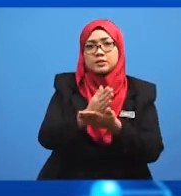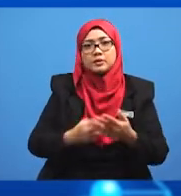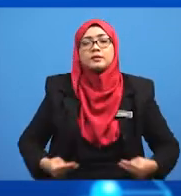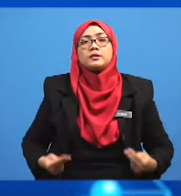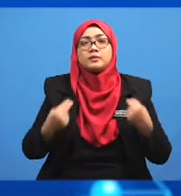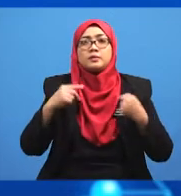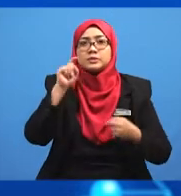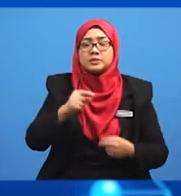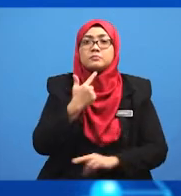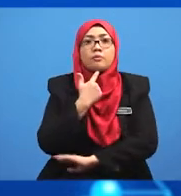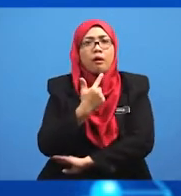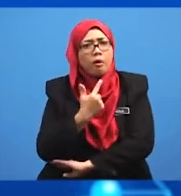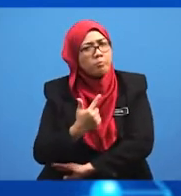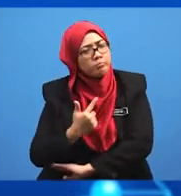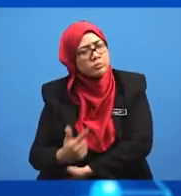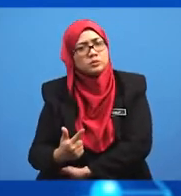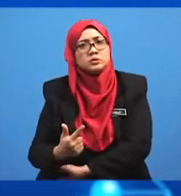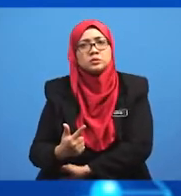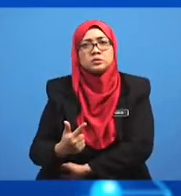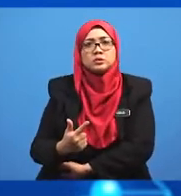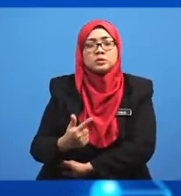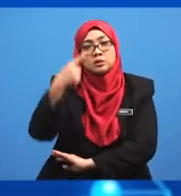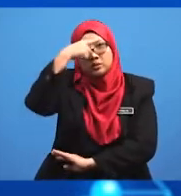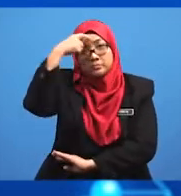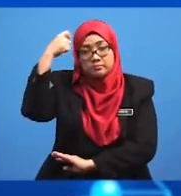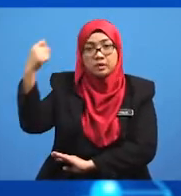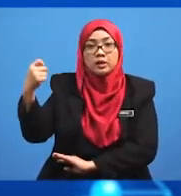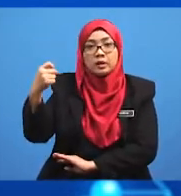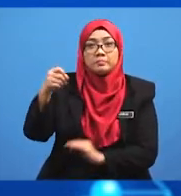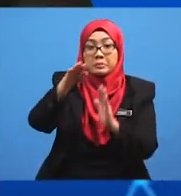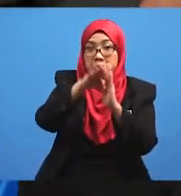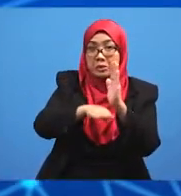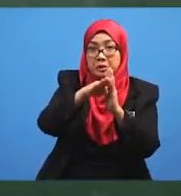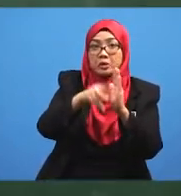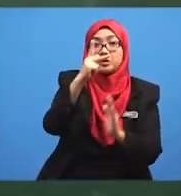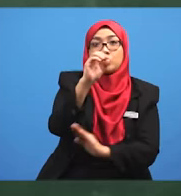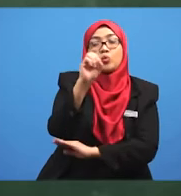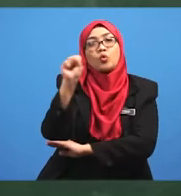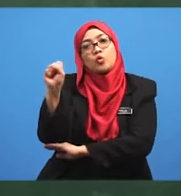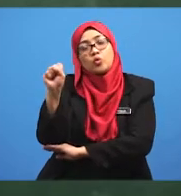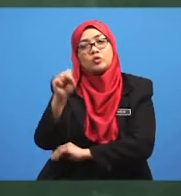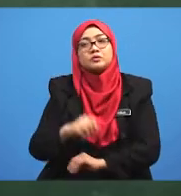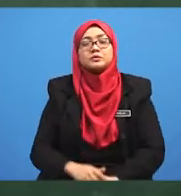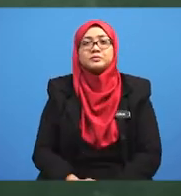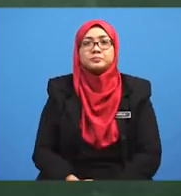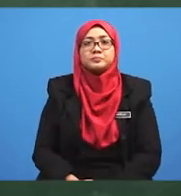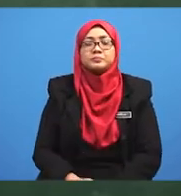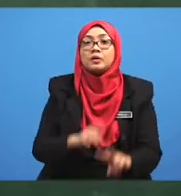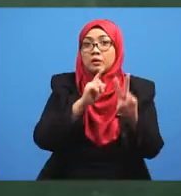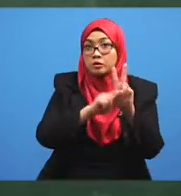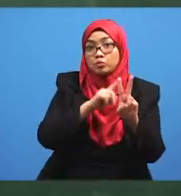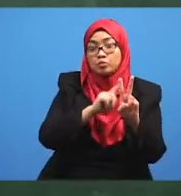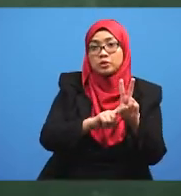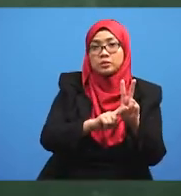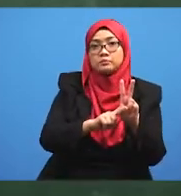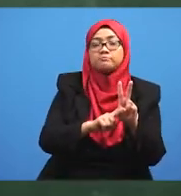perlulah panjang kerana ini akan mengurangkan kos. Kedua, dari